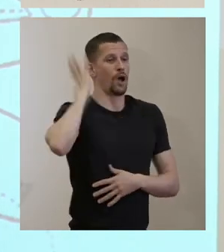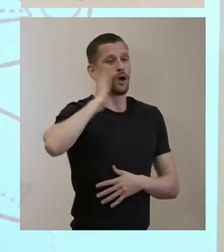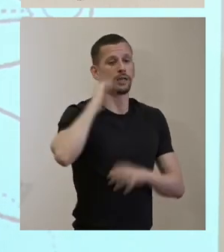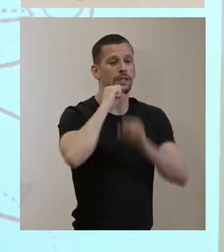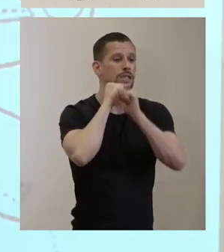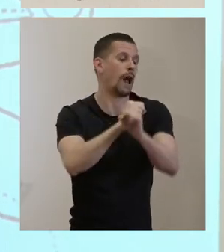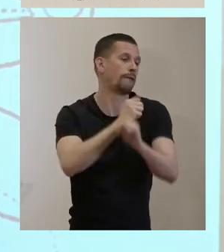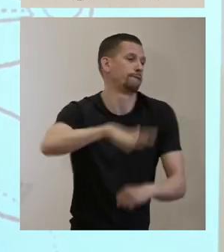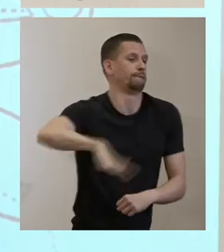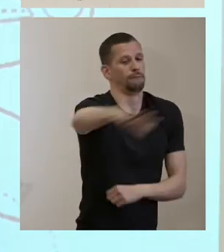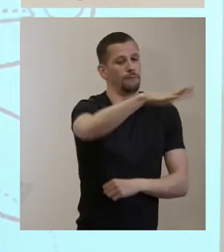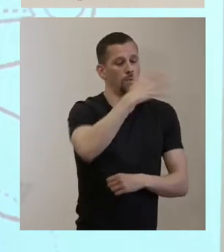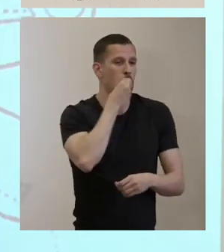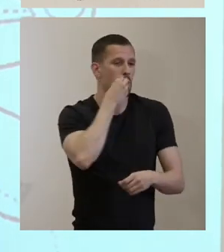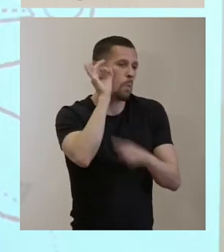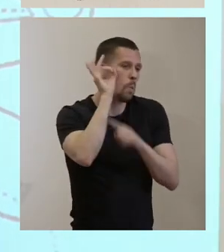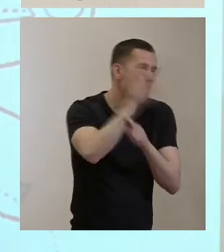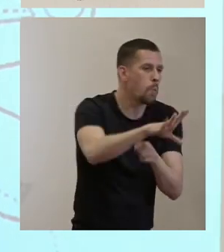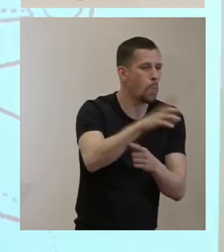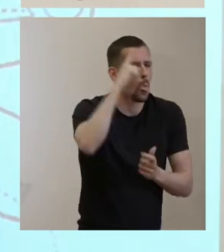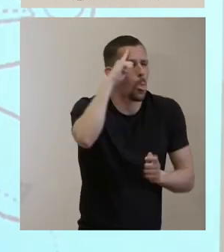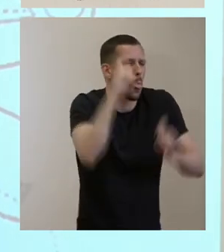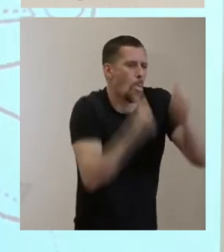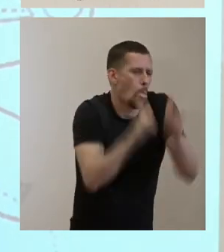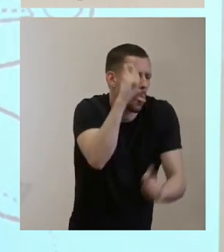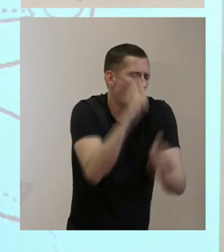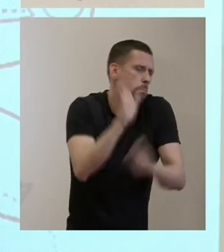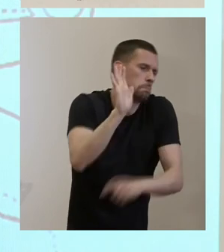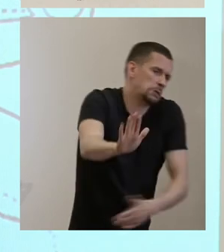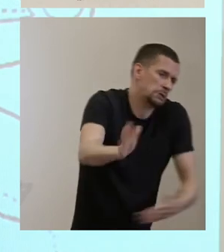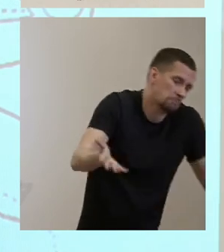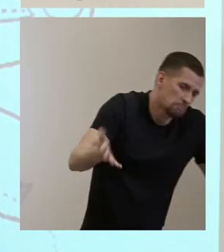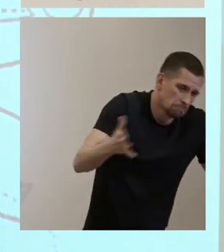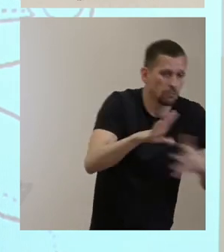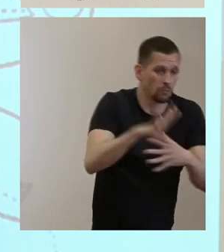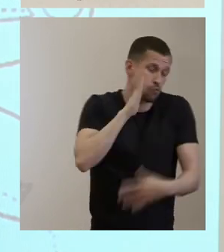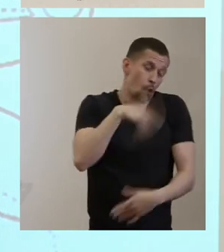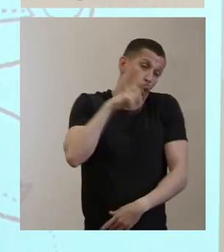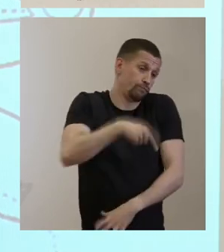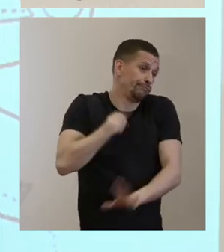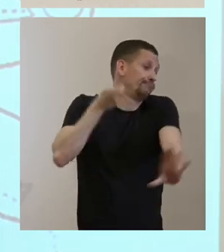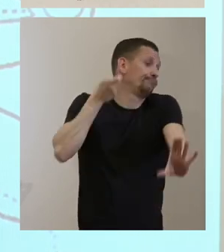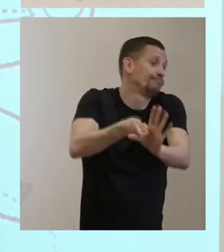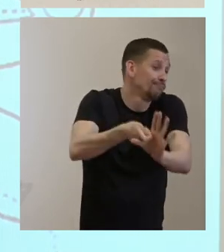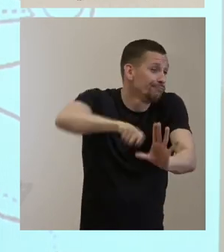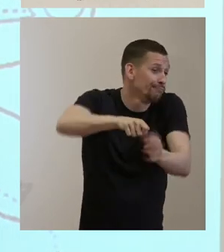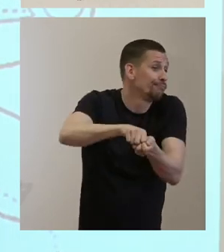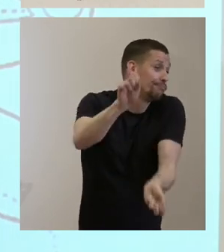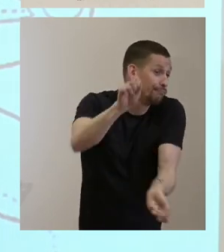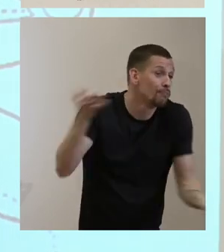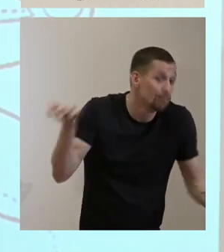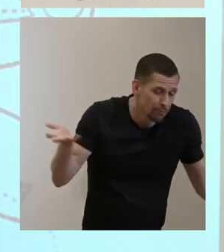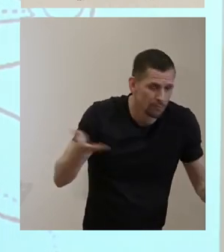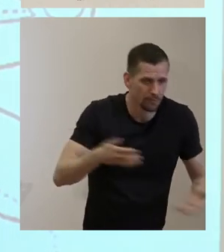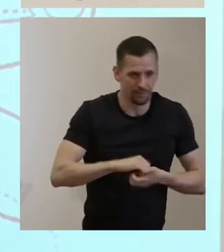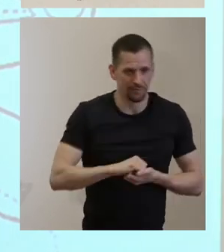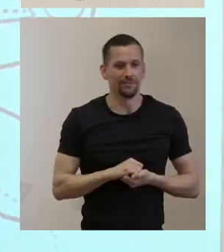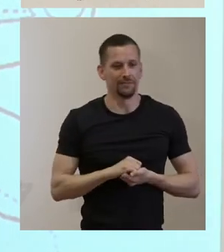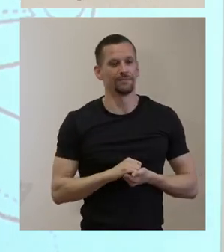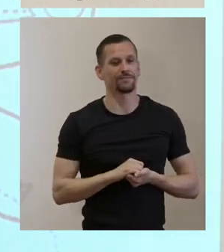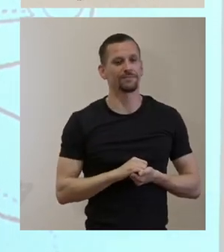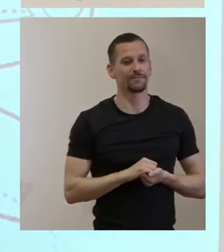nourriture, déterminés à mourir, il est nécessaire de forcer l'ouverture de leur bouche et d'y placer les aliments afin que ceux qui les ont achetés